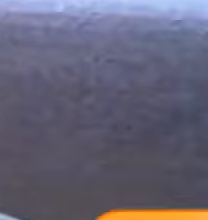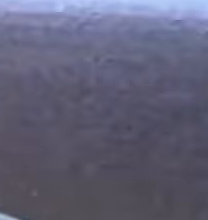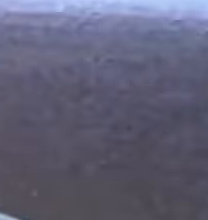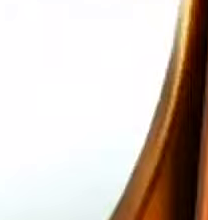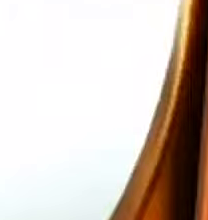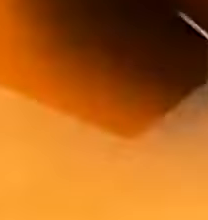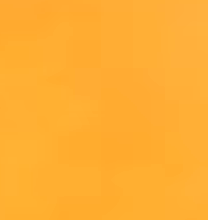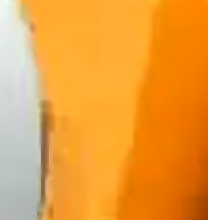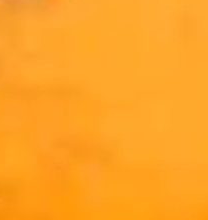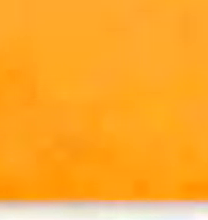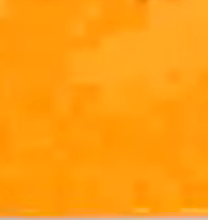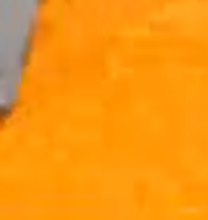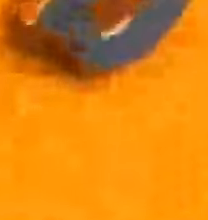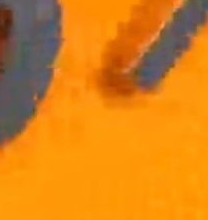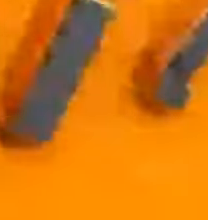Maumbile.